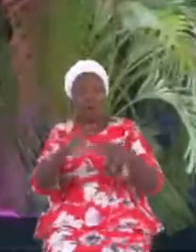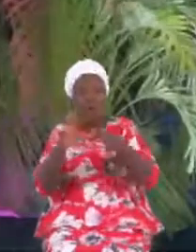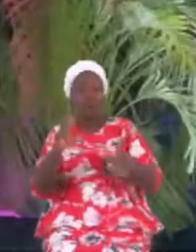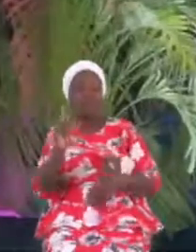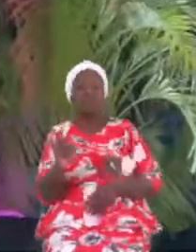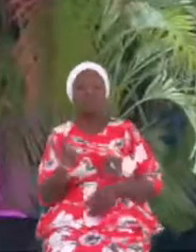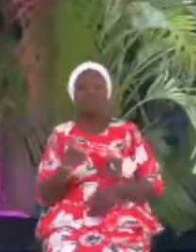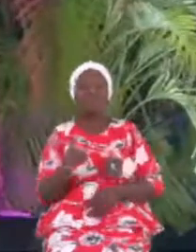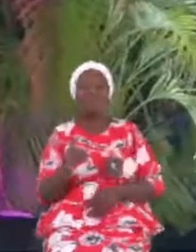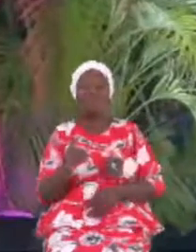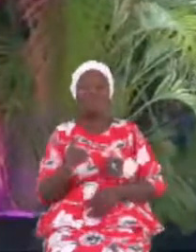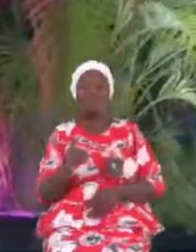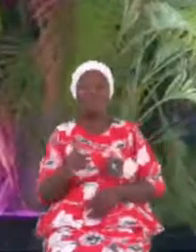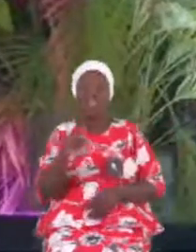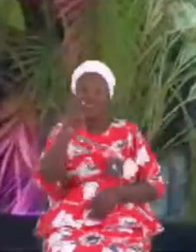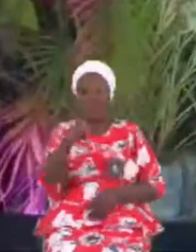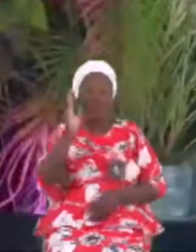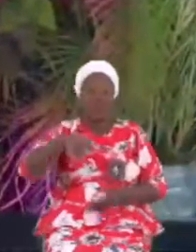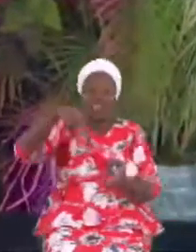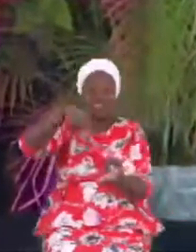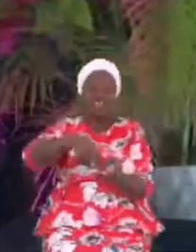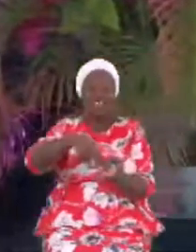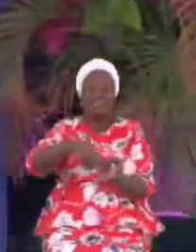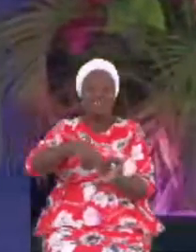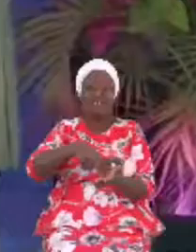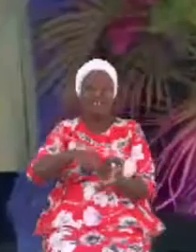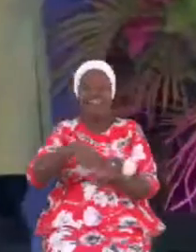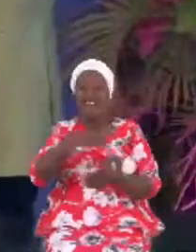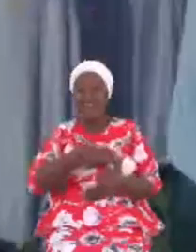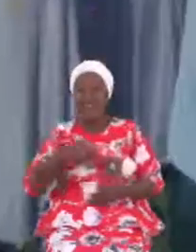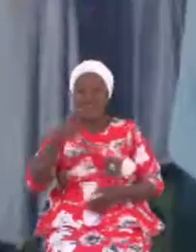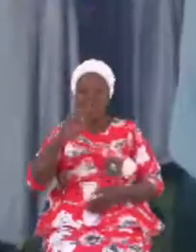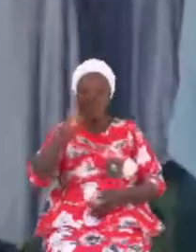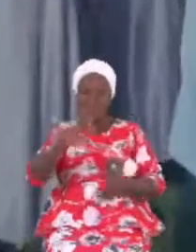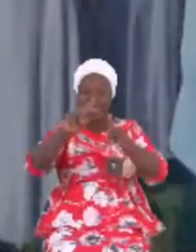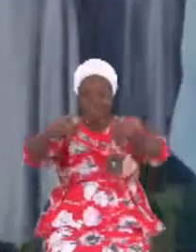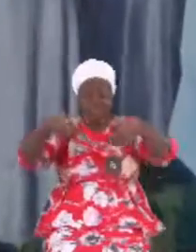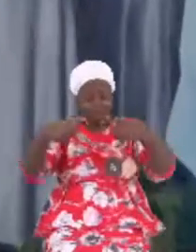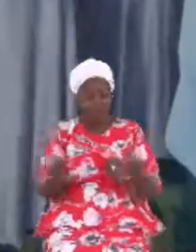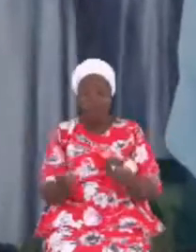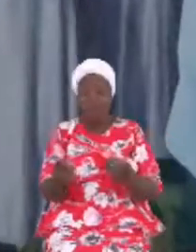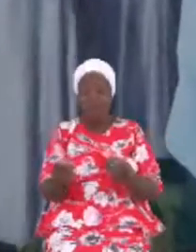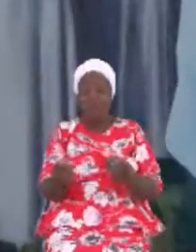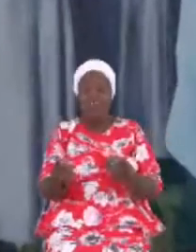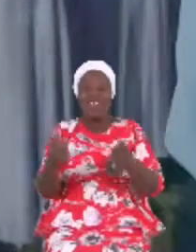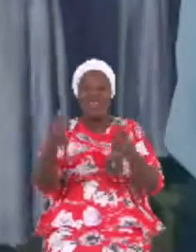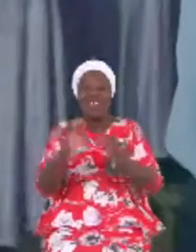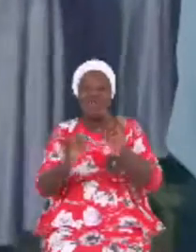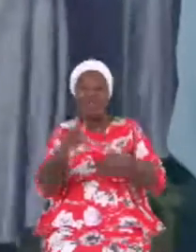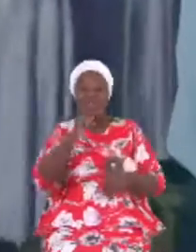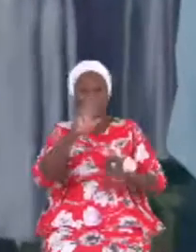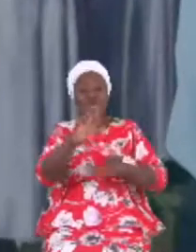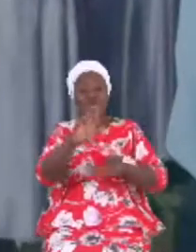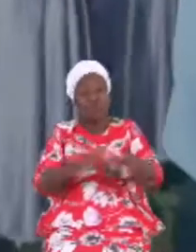délié. Tu vas te lever. Et tu iras. Si tu ne